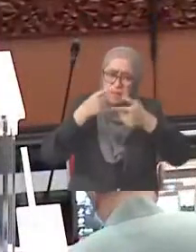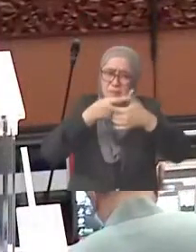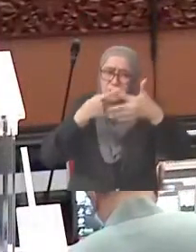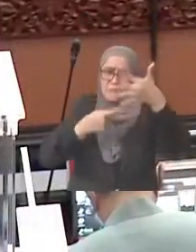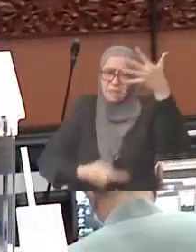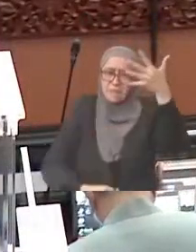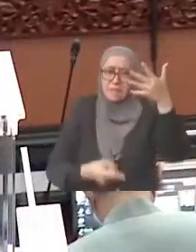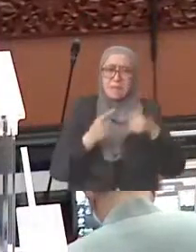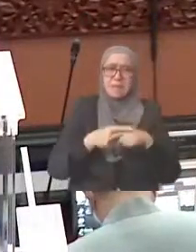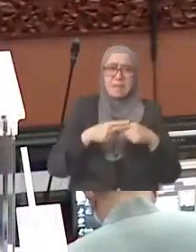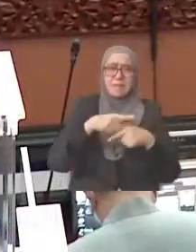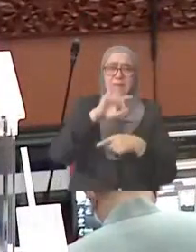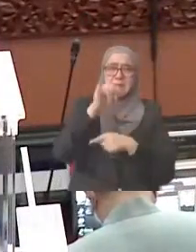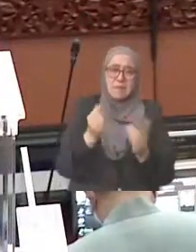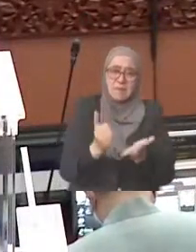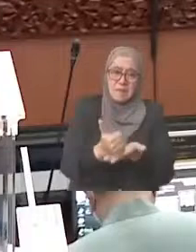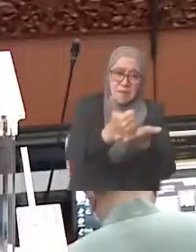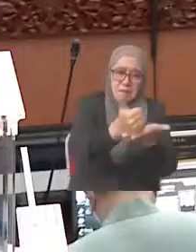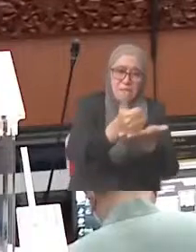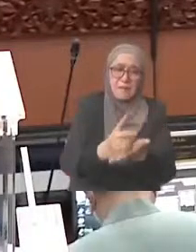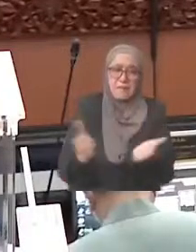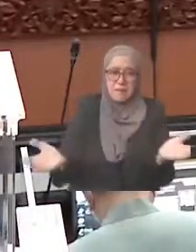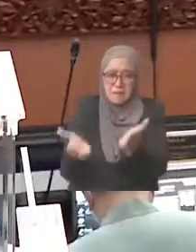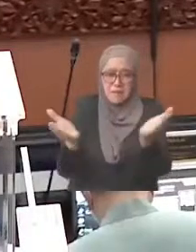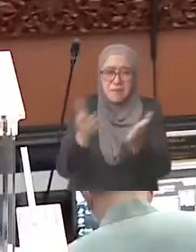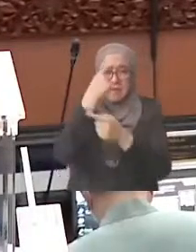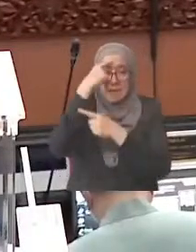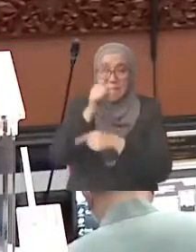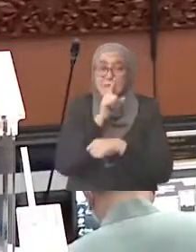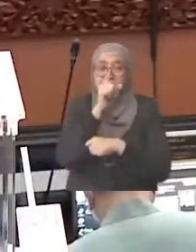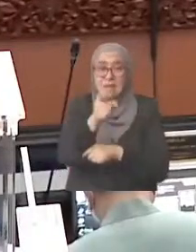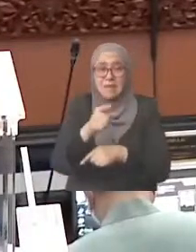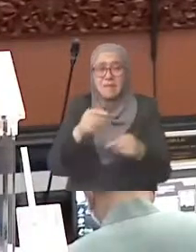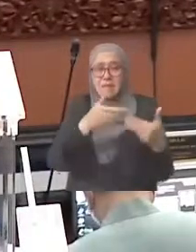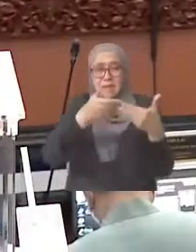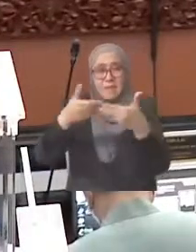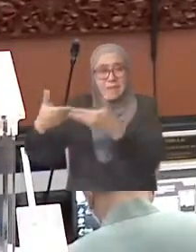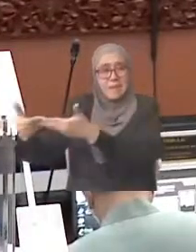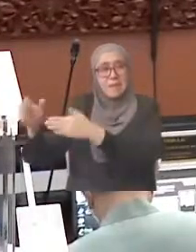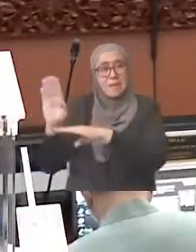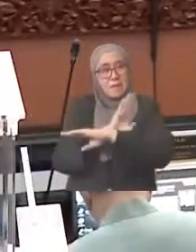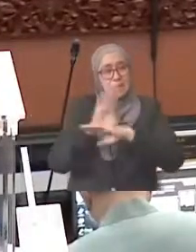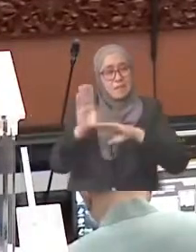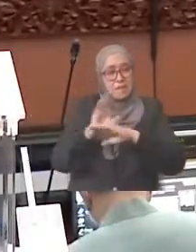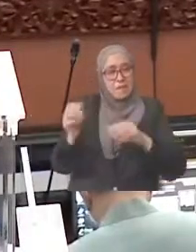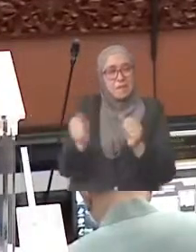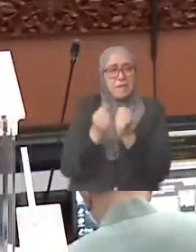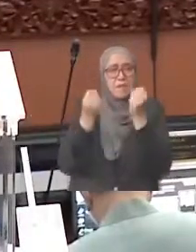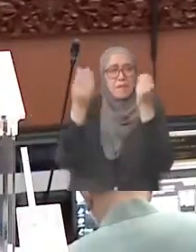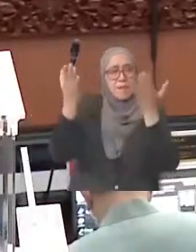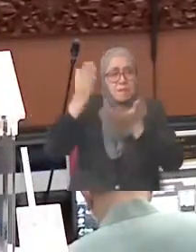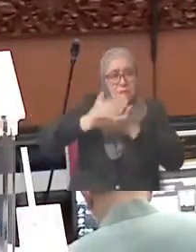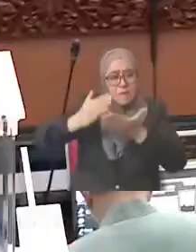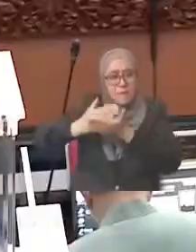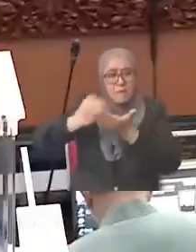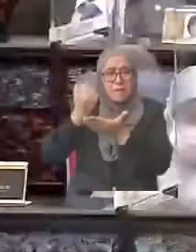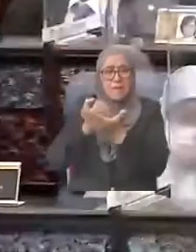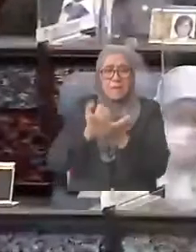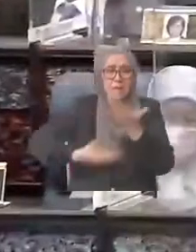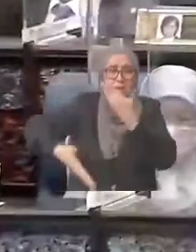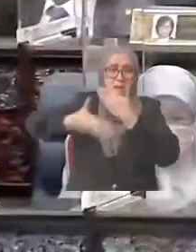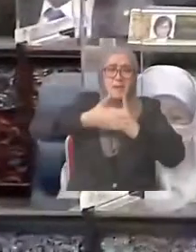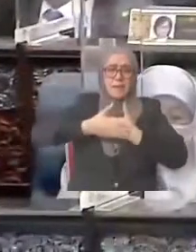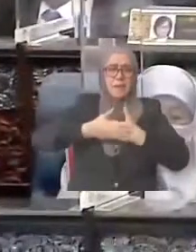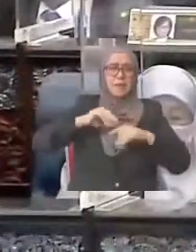packing-packing bantuan dana sangat bagi memastikan kelangsungan perniagaan dengan kebanyakan sektor ekonomi kini kembali beroperasi